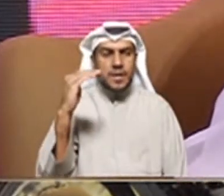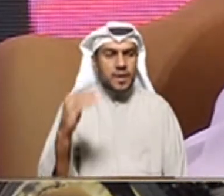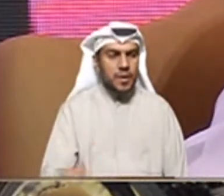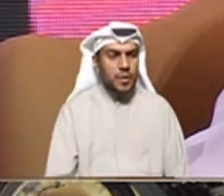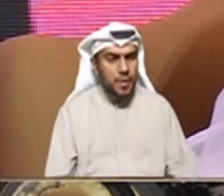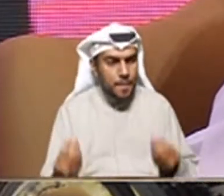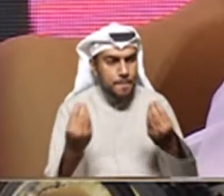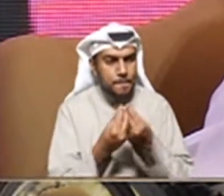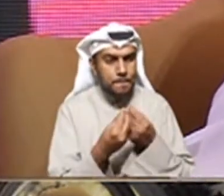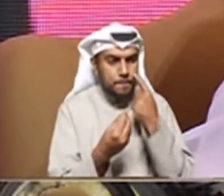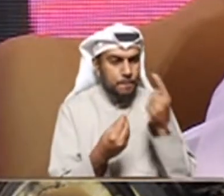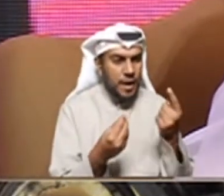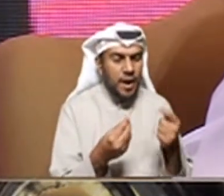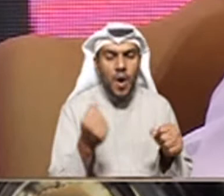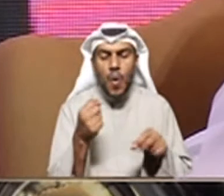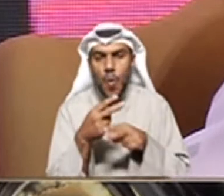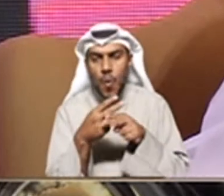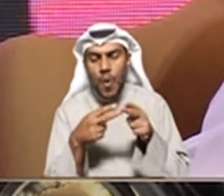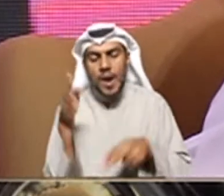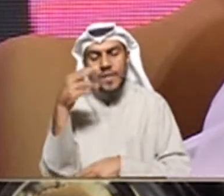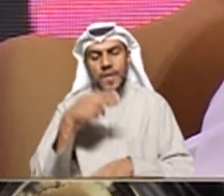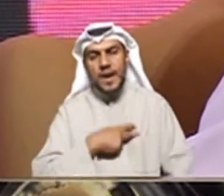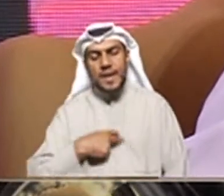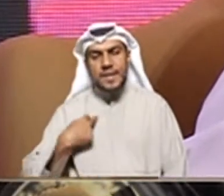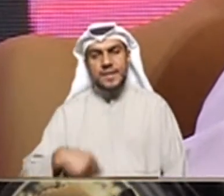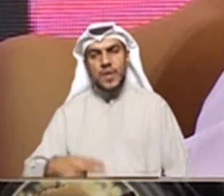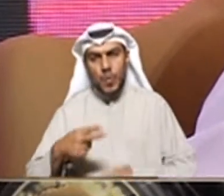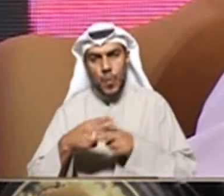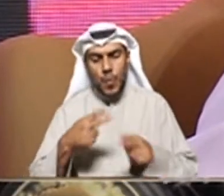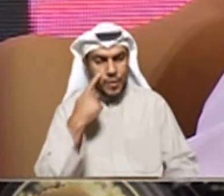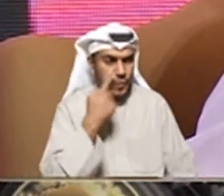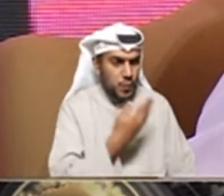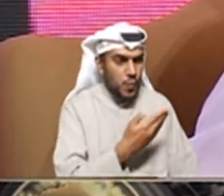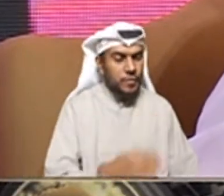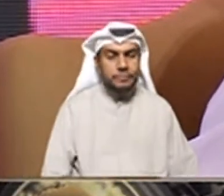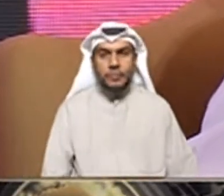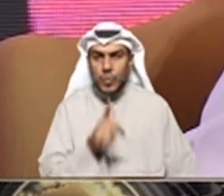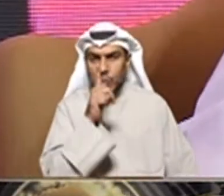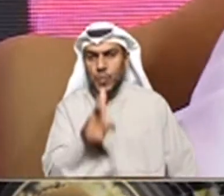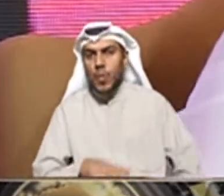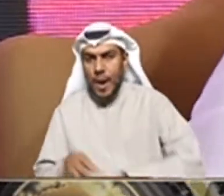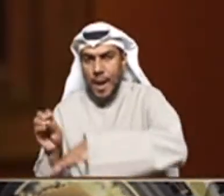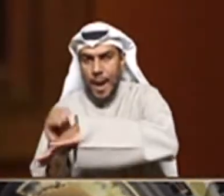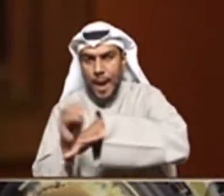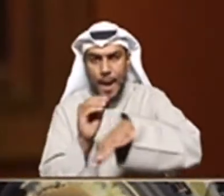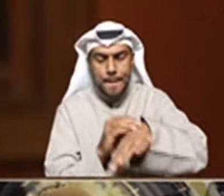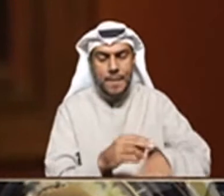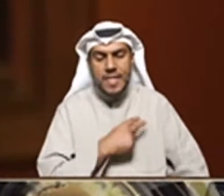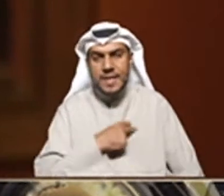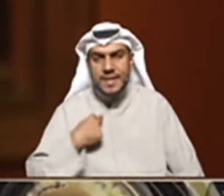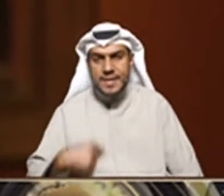جمهورية الصين الشعبية، وبالتعاون مع مركز الحوار والفكر الاستراتيجي الحكومي التابع للرئاسة